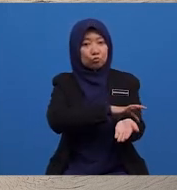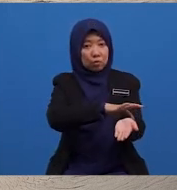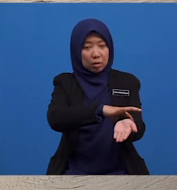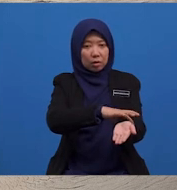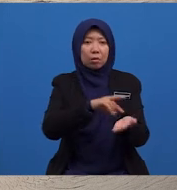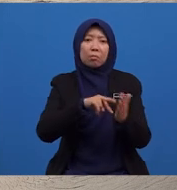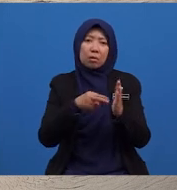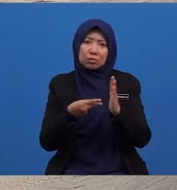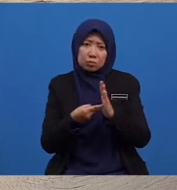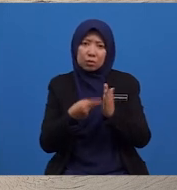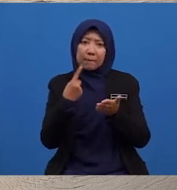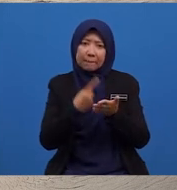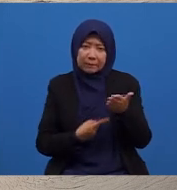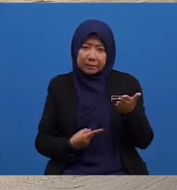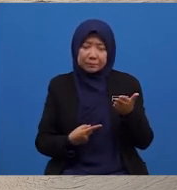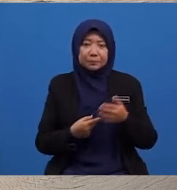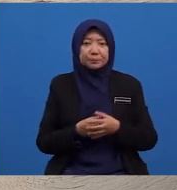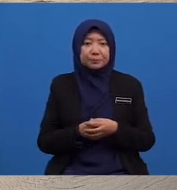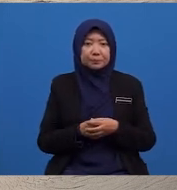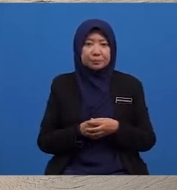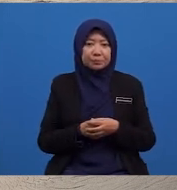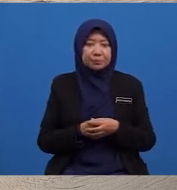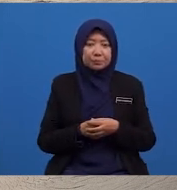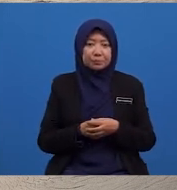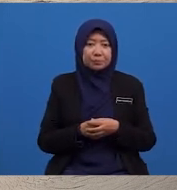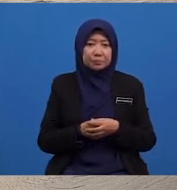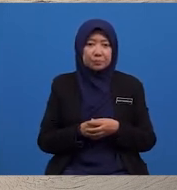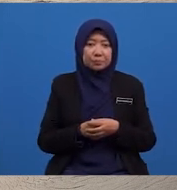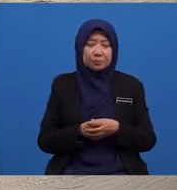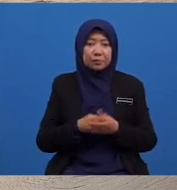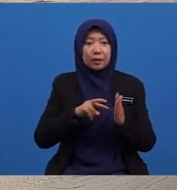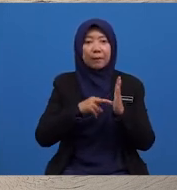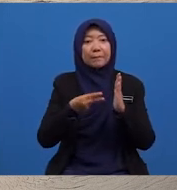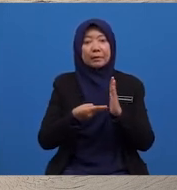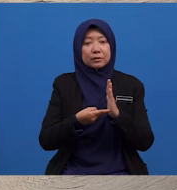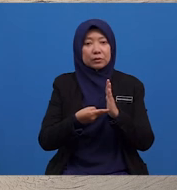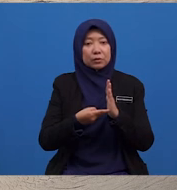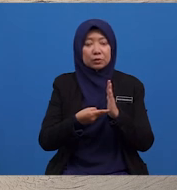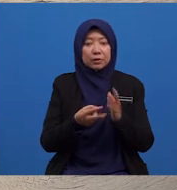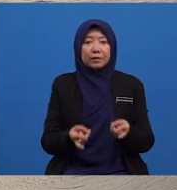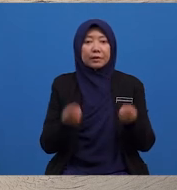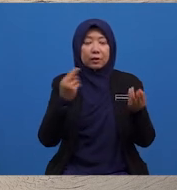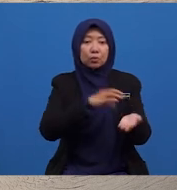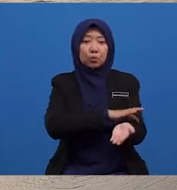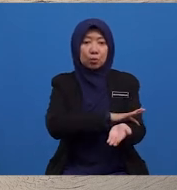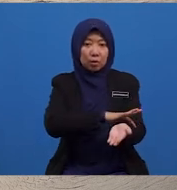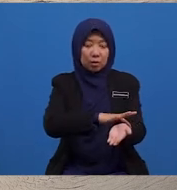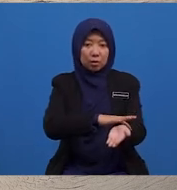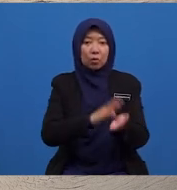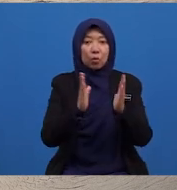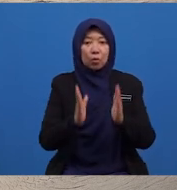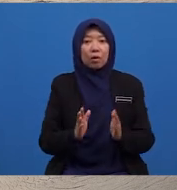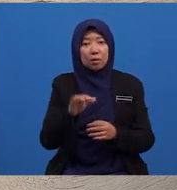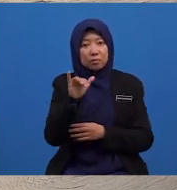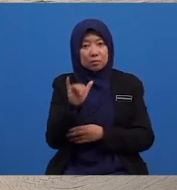Apakah maksud bagi simpulan bahasa tersebut? Maksud simpulan bahasa ringan tulang adalah orang